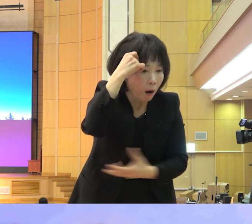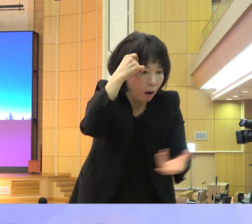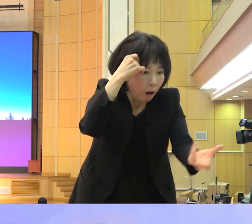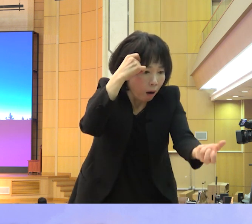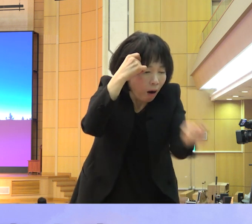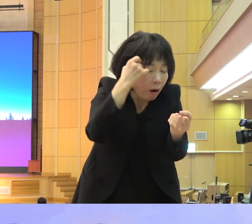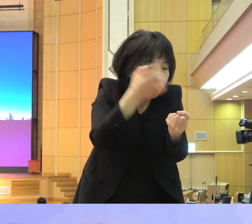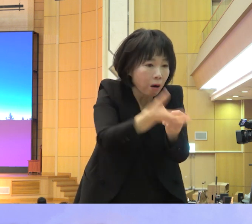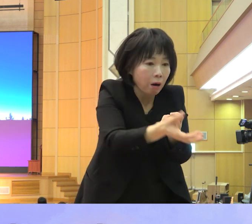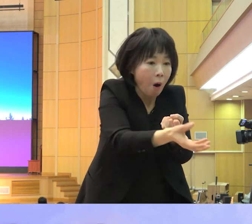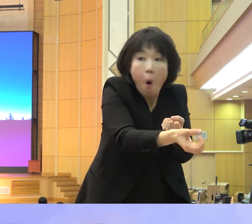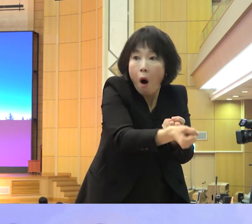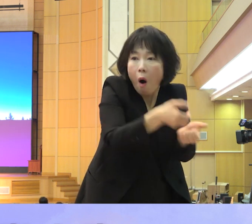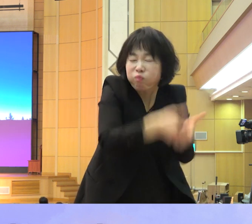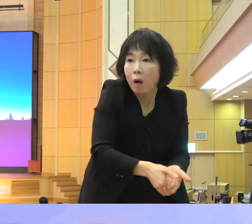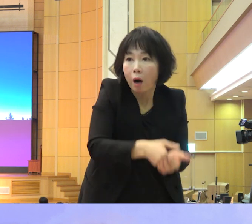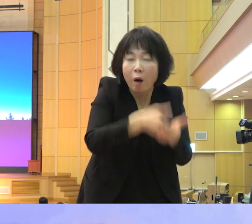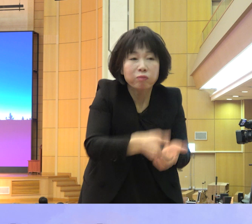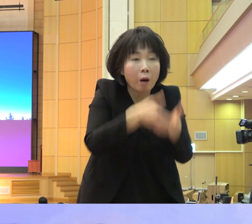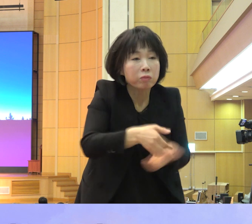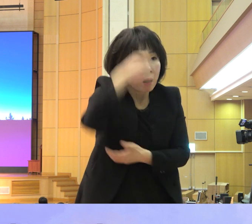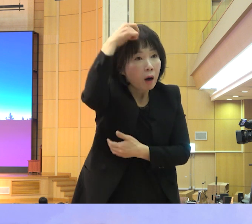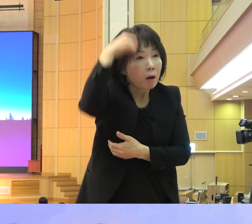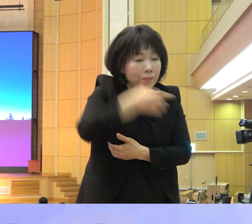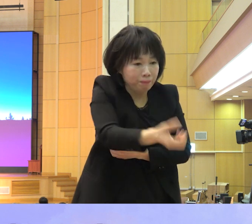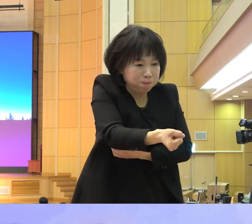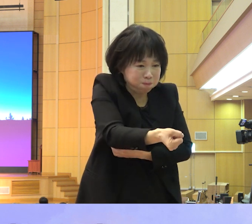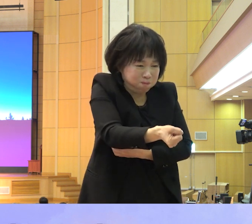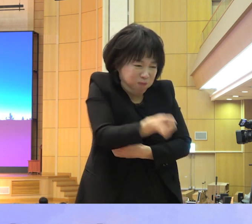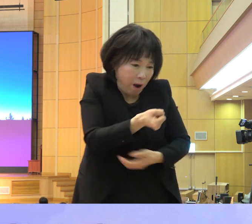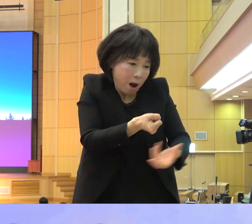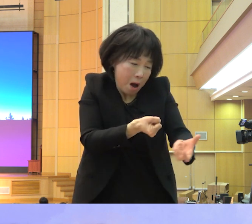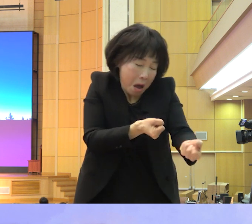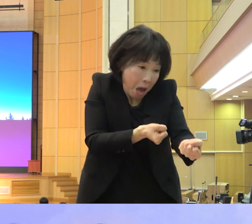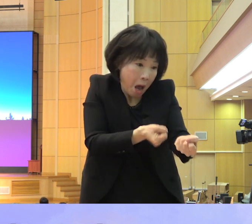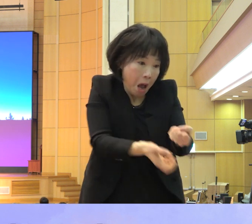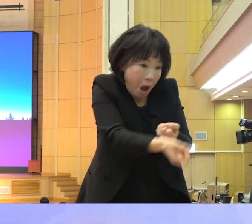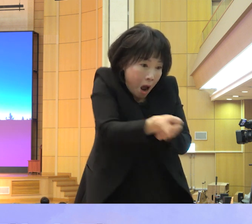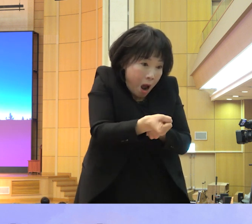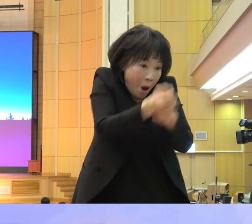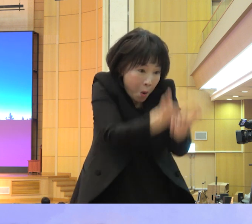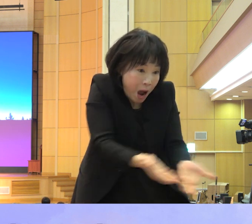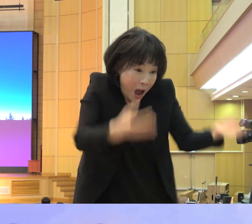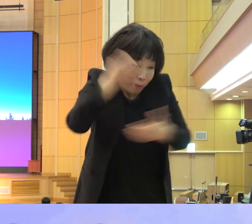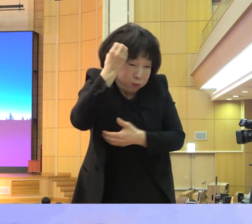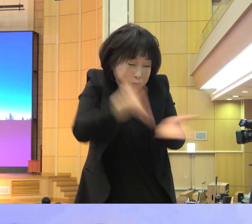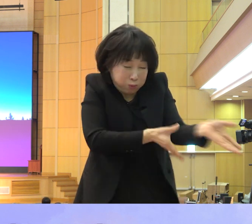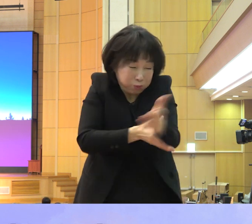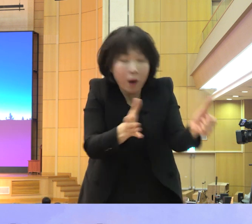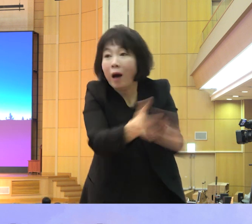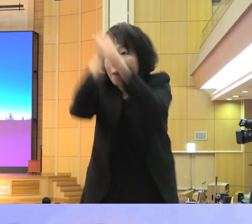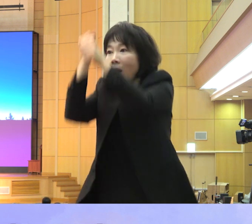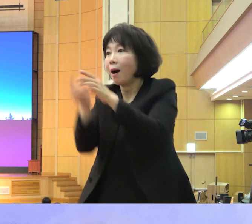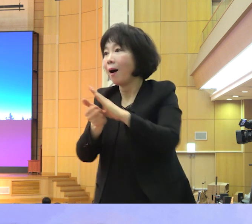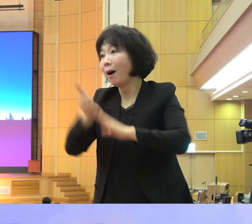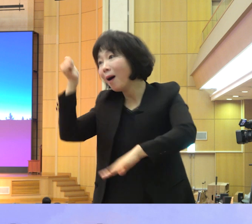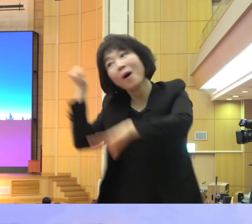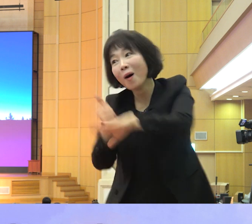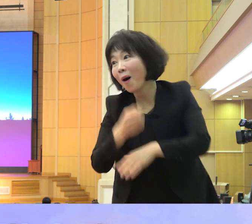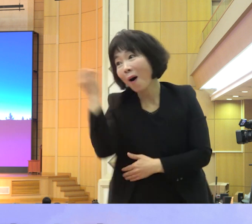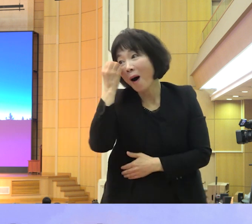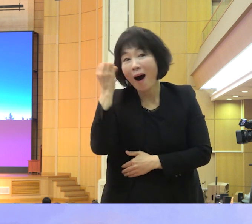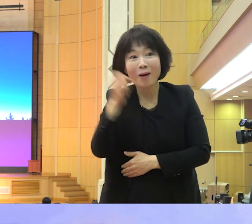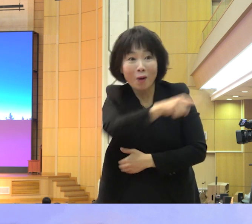사업을 하든지 아니면 가정적으로든지 물질적으로든지 하나님께 쓰임받는 거든지